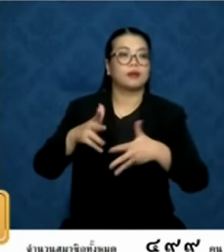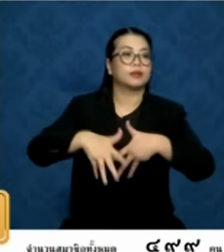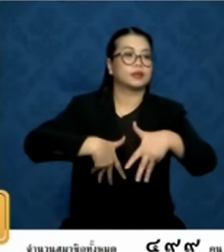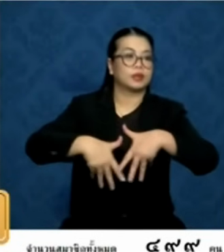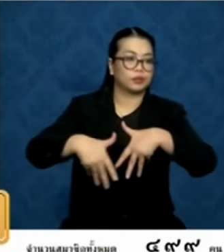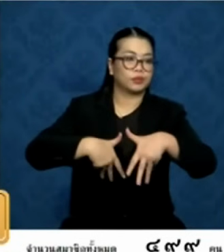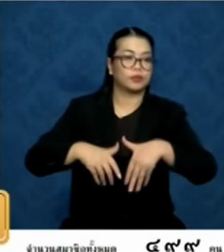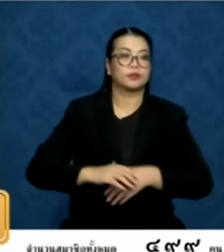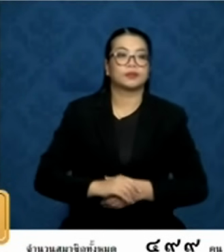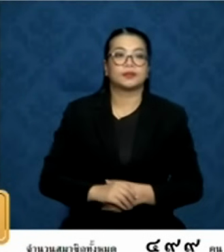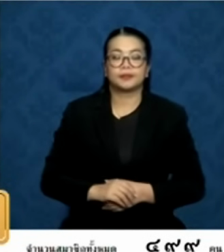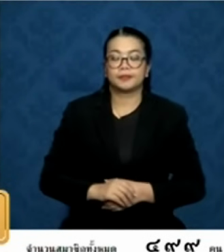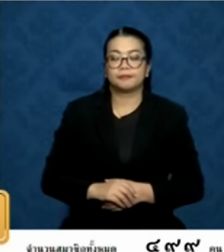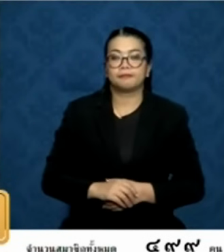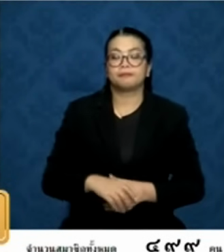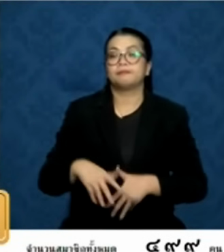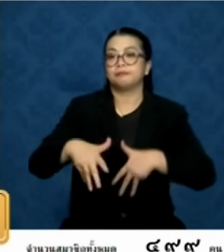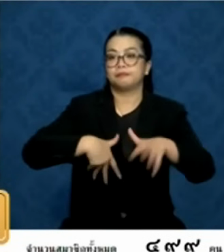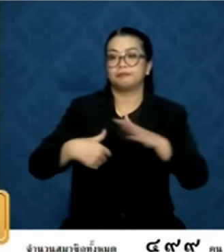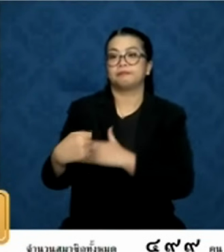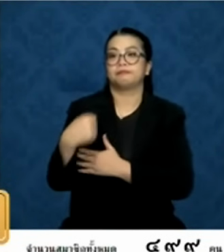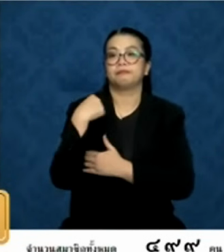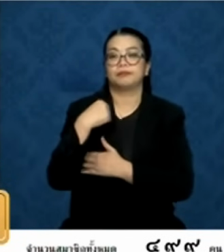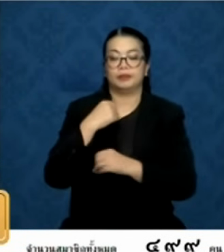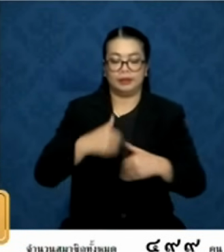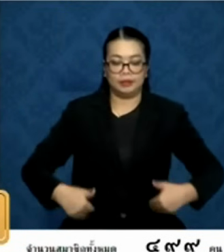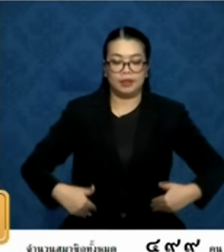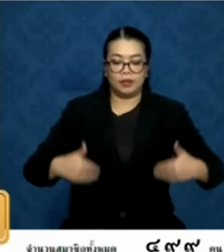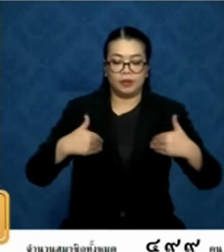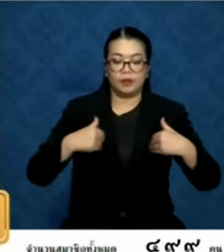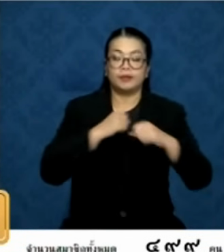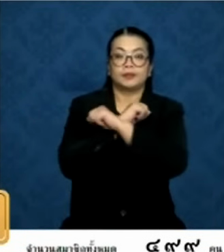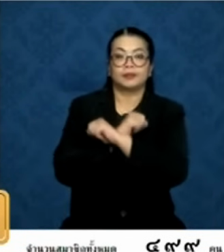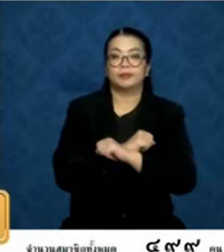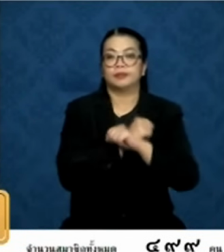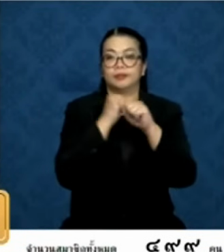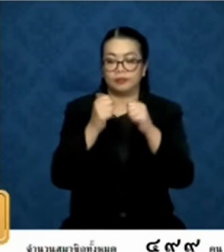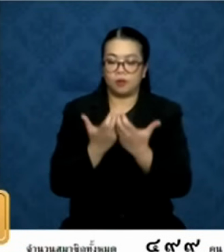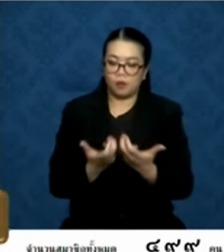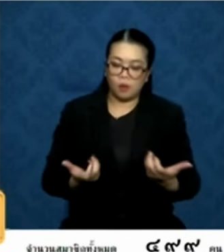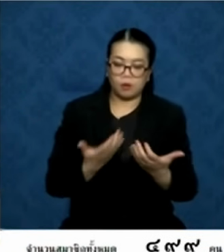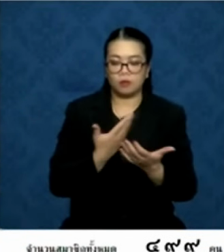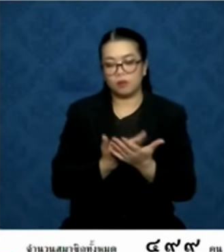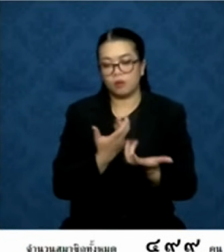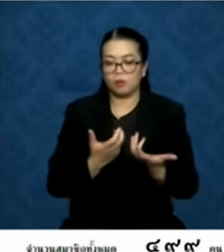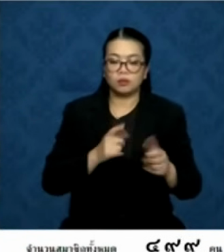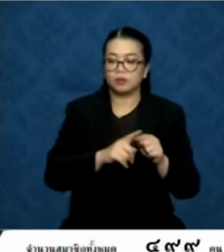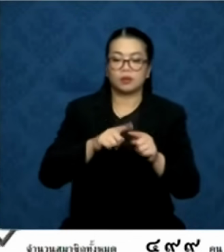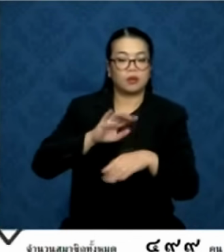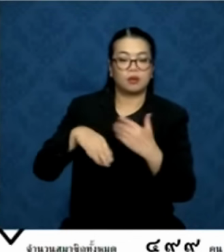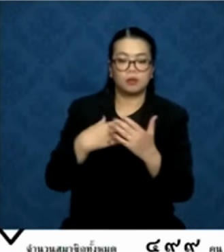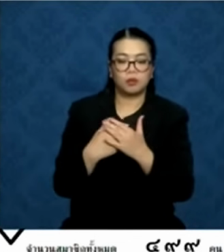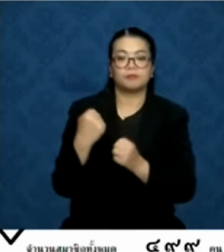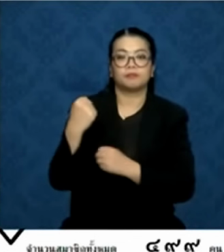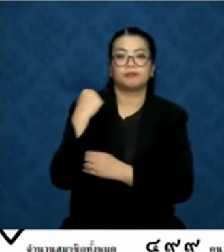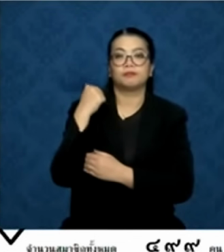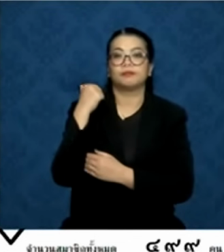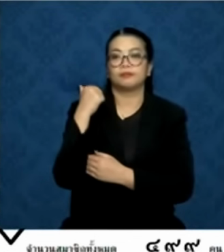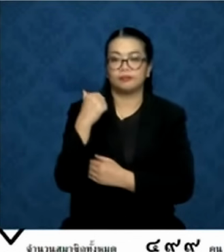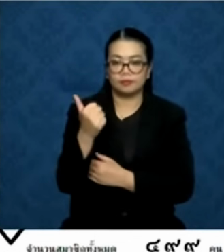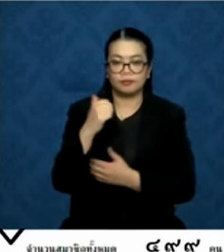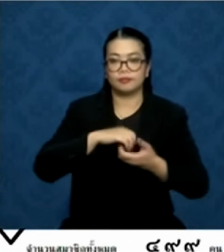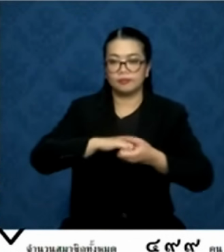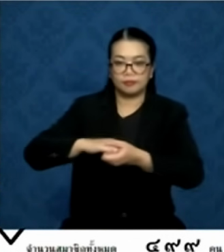มีความมั่นคงปลอดภัยในชีวิตและทรัพย์สินโดยเสริมสร้างความสามัคคีปรองดองของคนในช